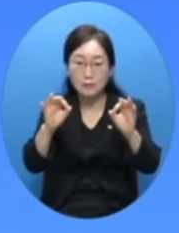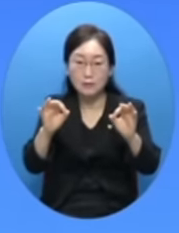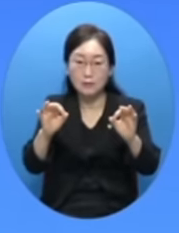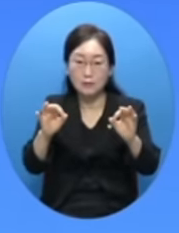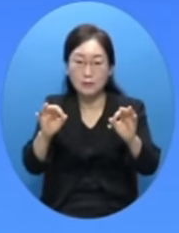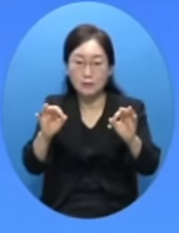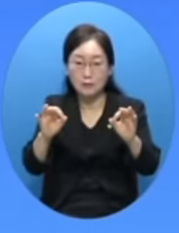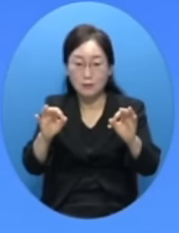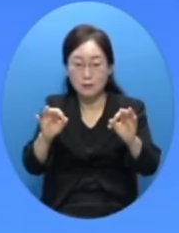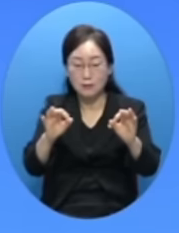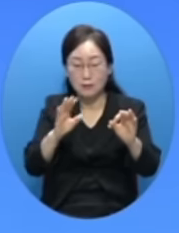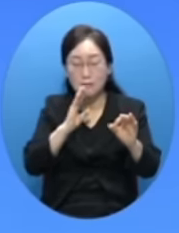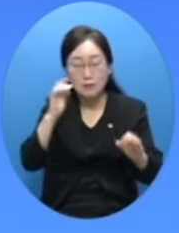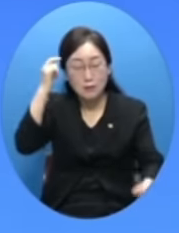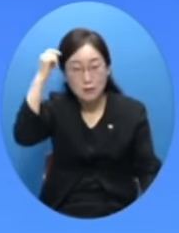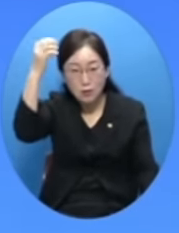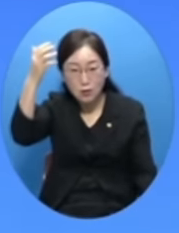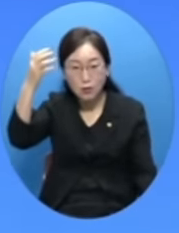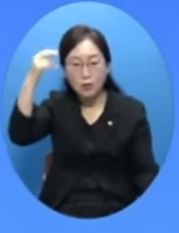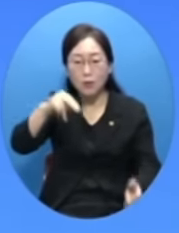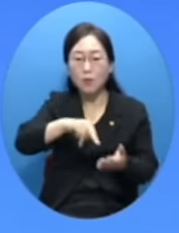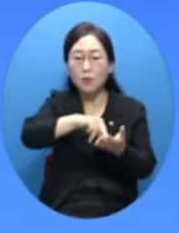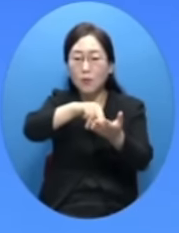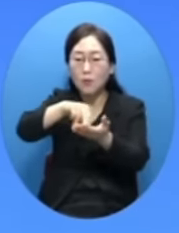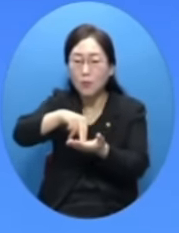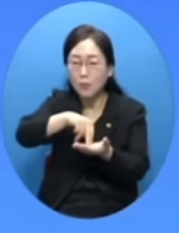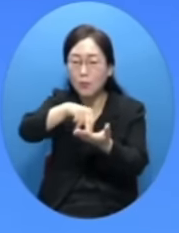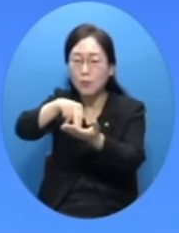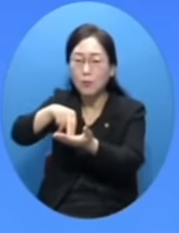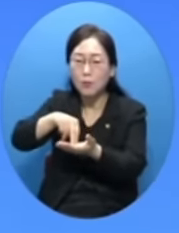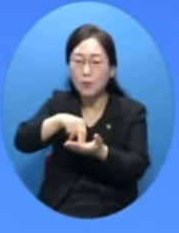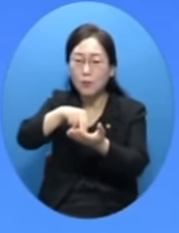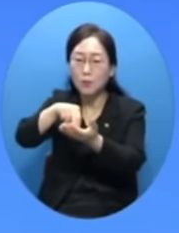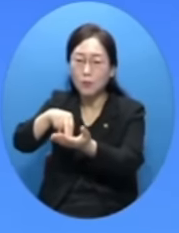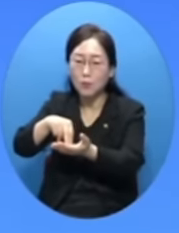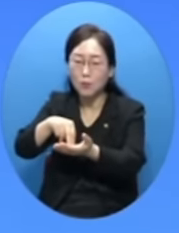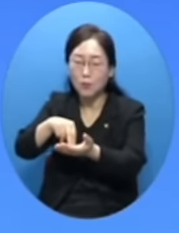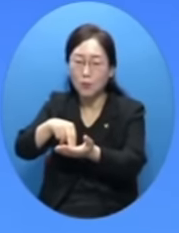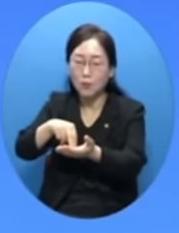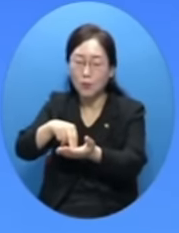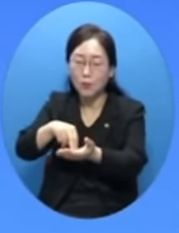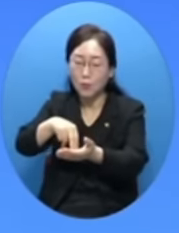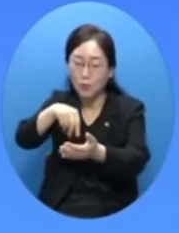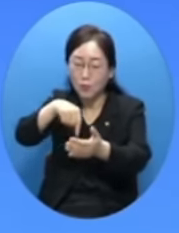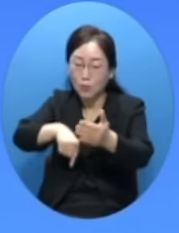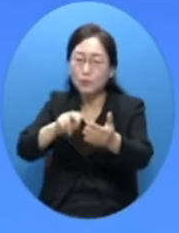우리 스스로 해결할 수 없는 영적 고독이 자리 잡고 있기 때문인 것입니다.